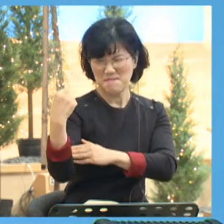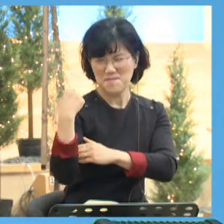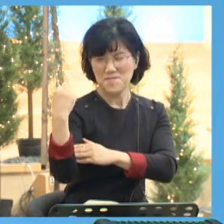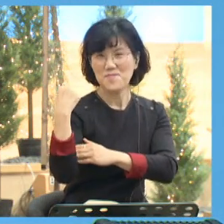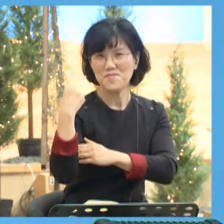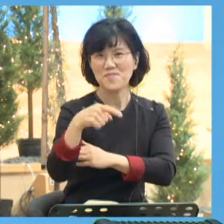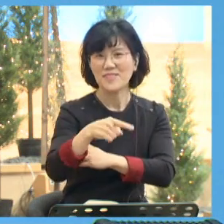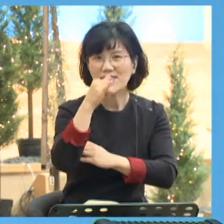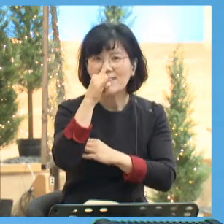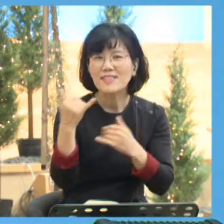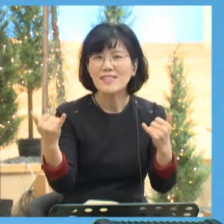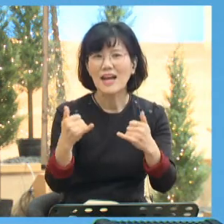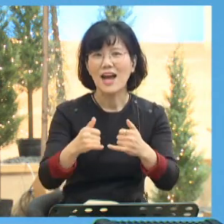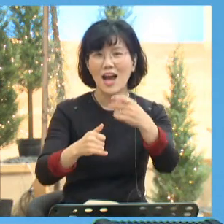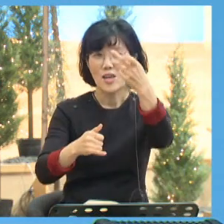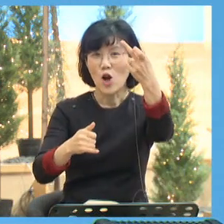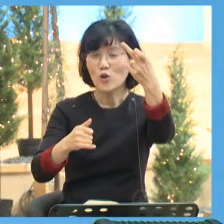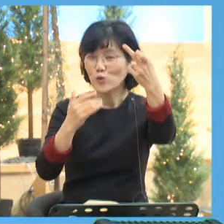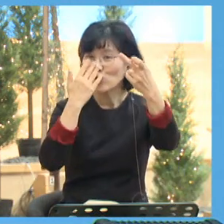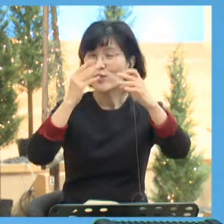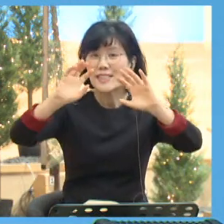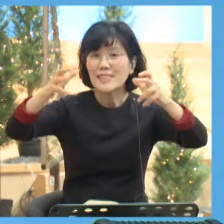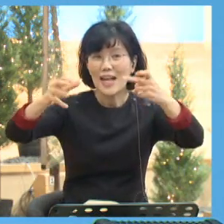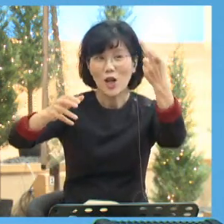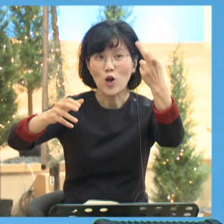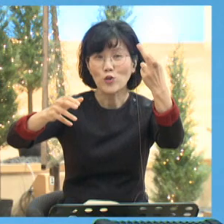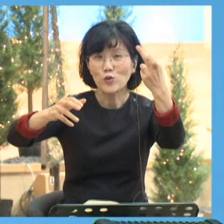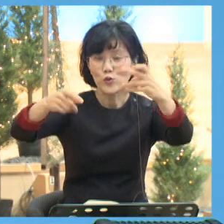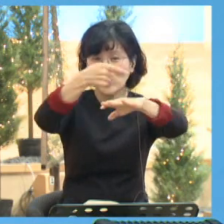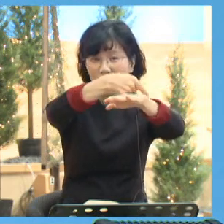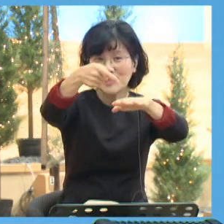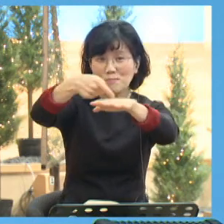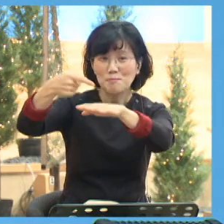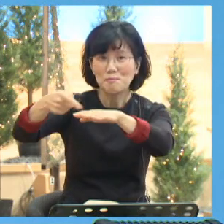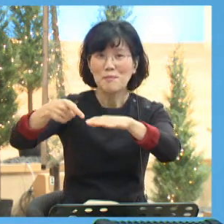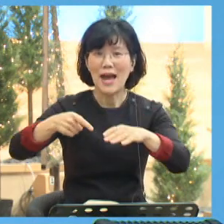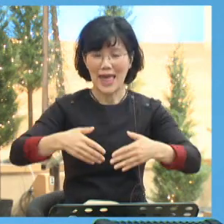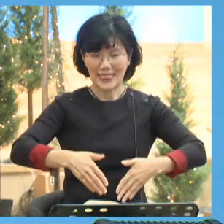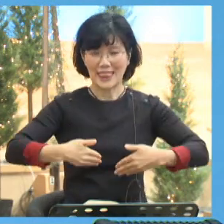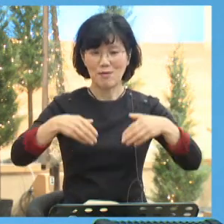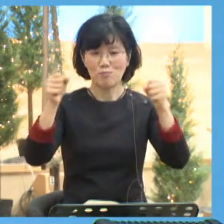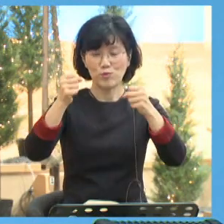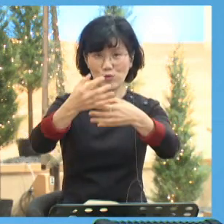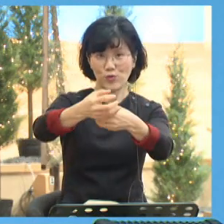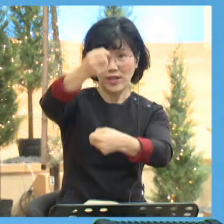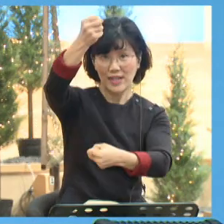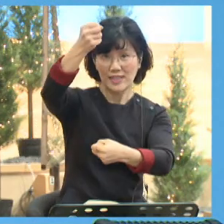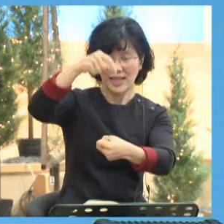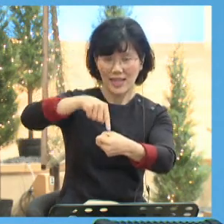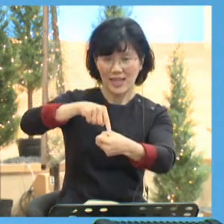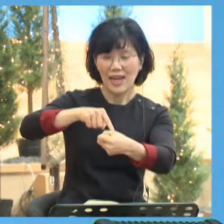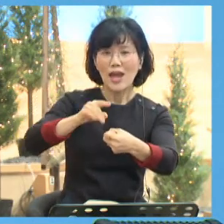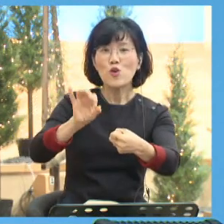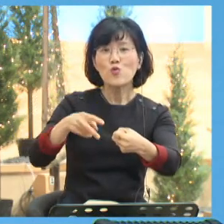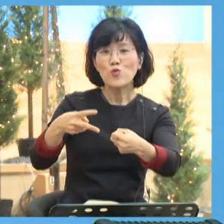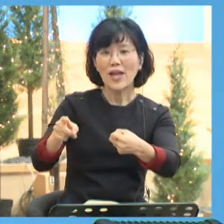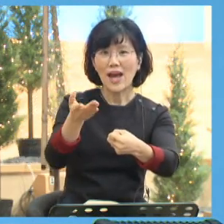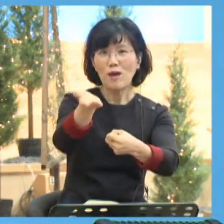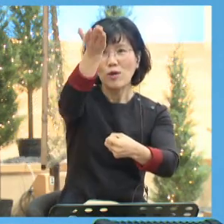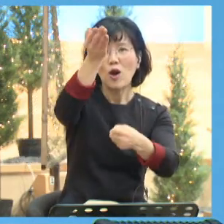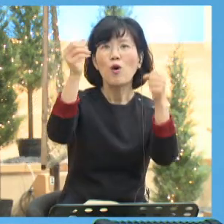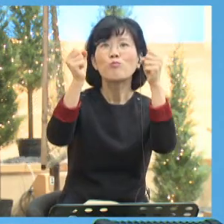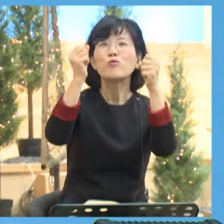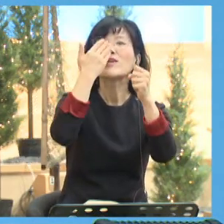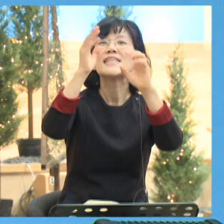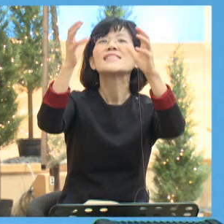이스라엘의 열 두 지파가 이제 알려져서 남북 나눠질 때도 말이에요 남쪽은 압류 다 북쪽 북이스라엘의